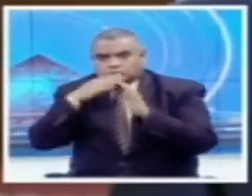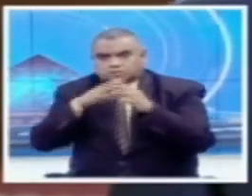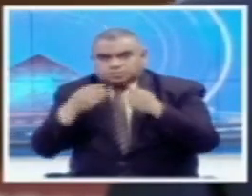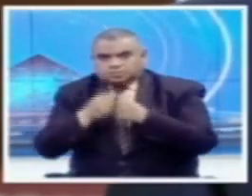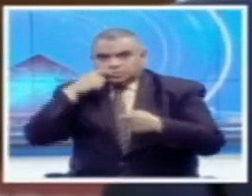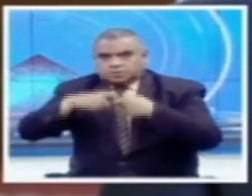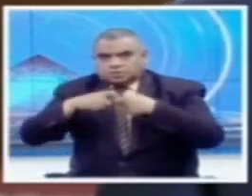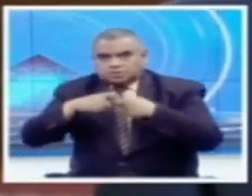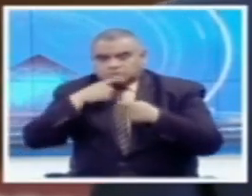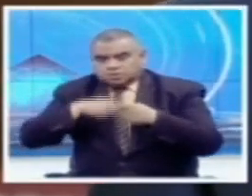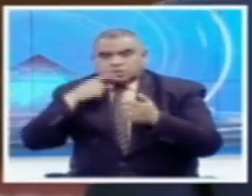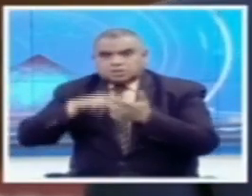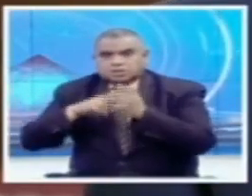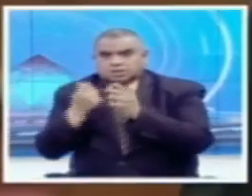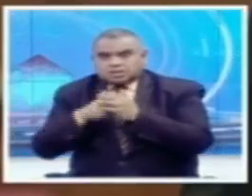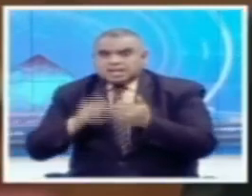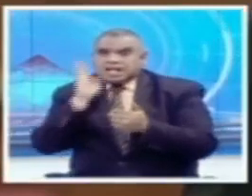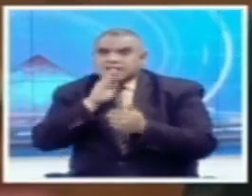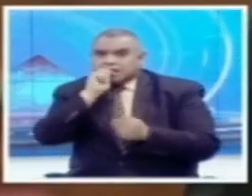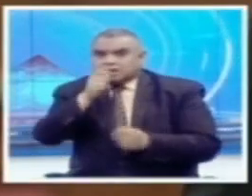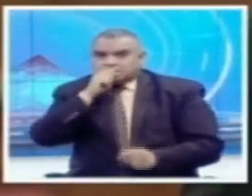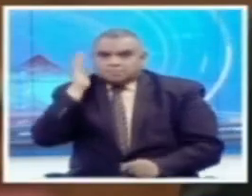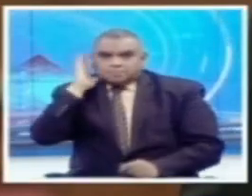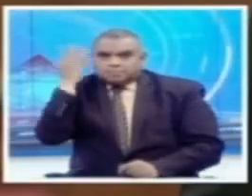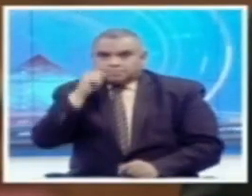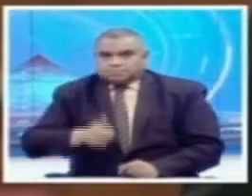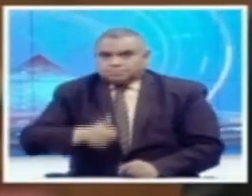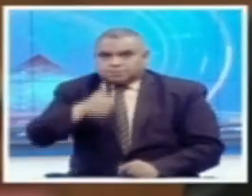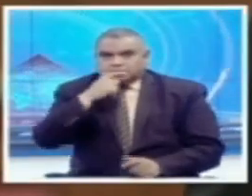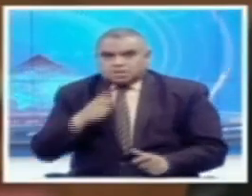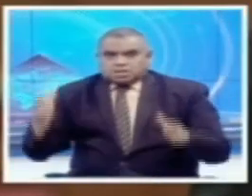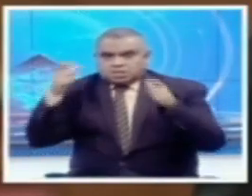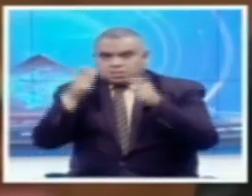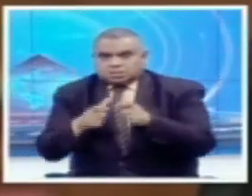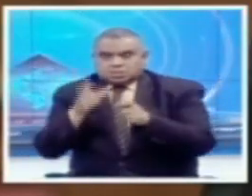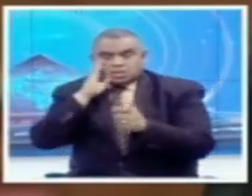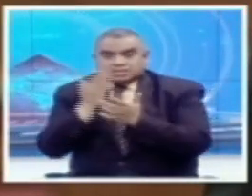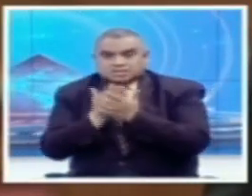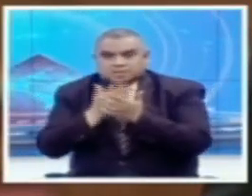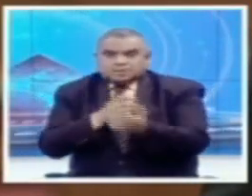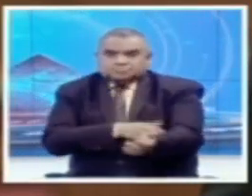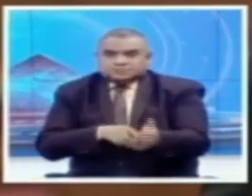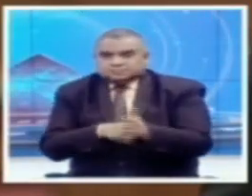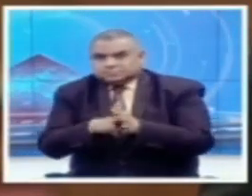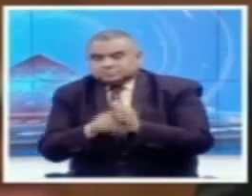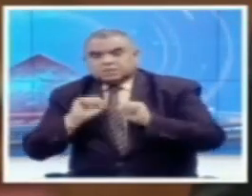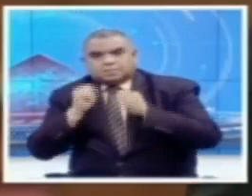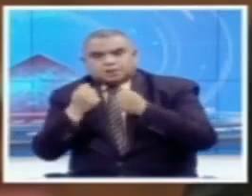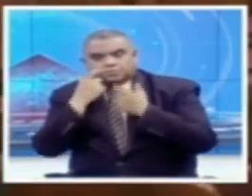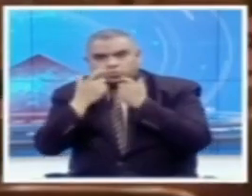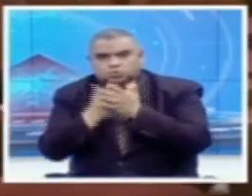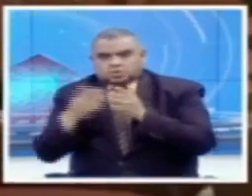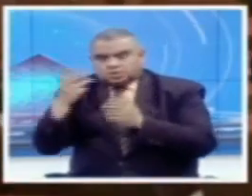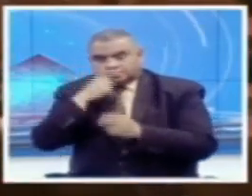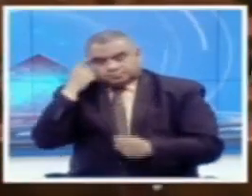وأعتقد إن ده إن شاء الله هينعكس على خطابنا الإعلامي. الحقيقة الدورة دي مهمة جدا لمواجهة الشائعات، تعلمت منها إزاي أقدر أفرق